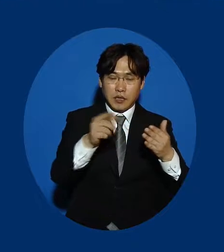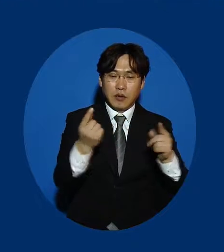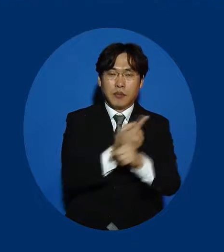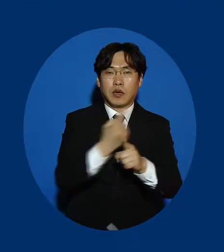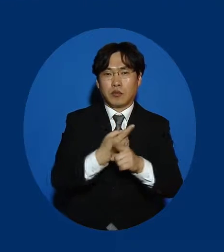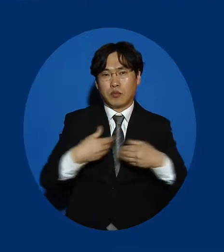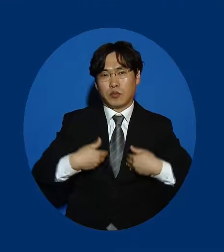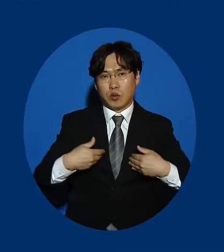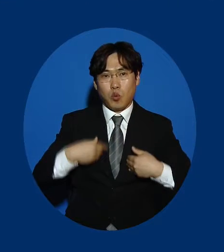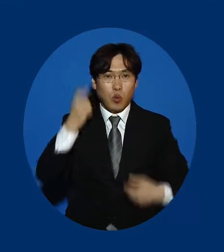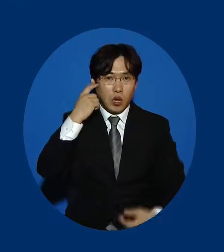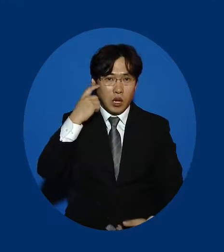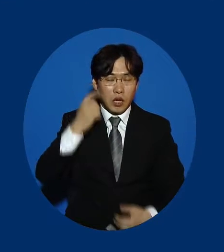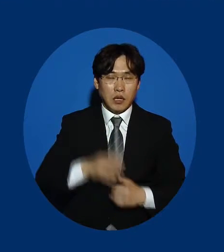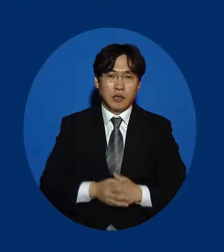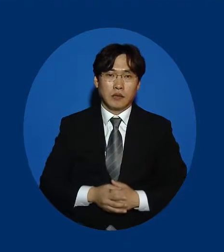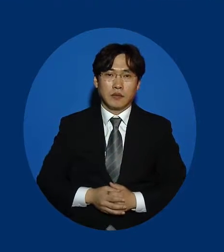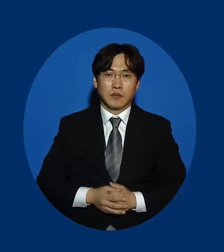합니다. 어떻게 바꿔야 되냐면